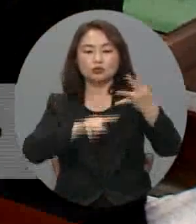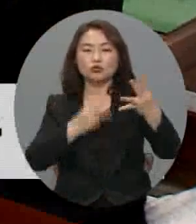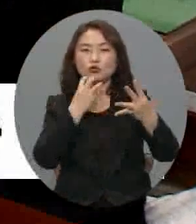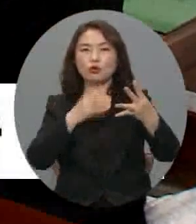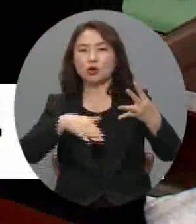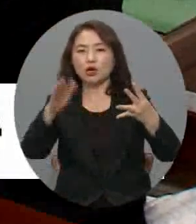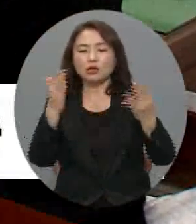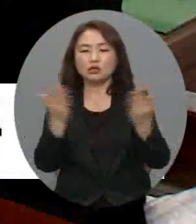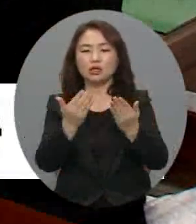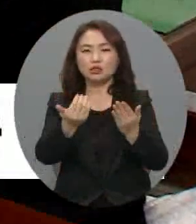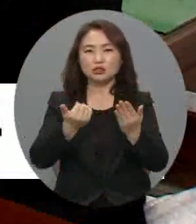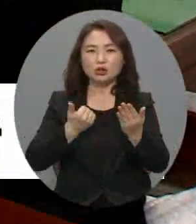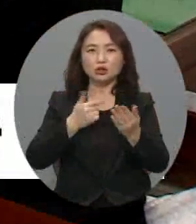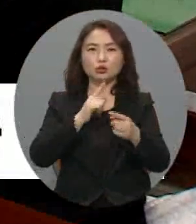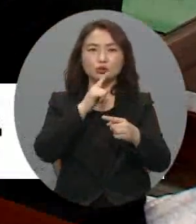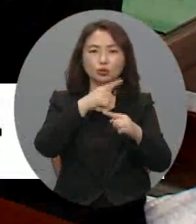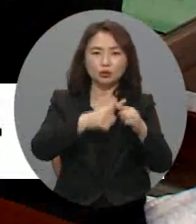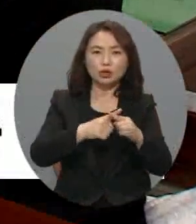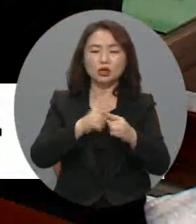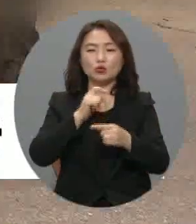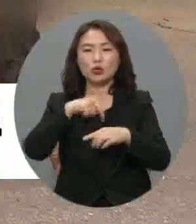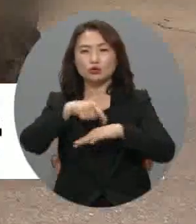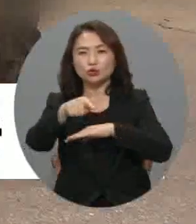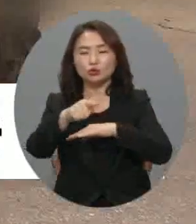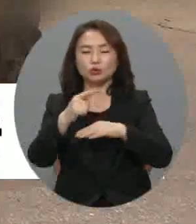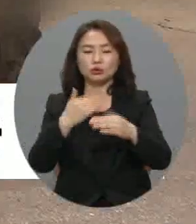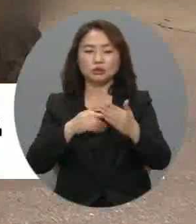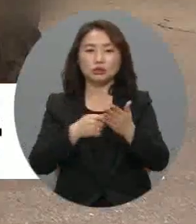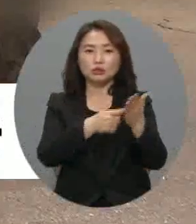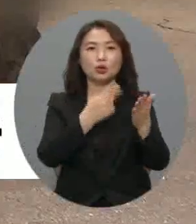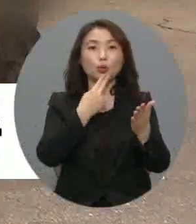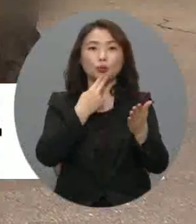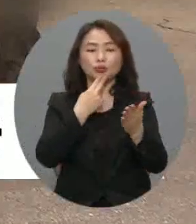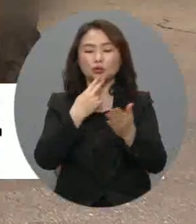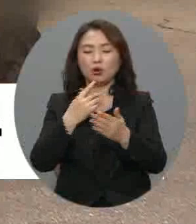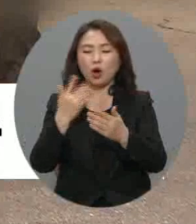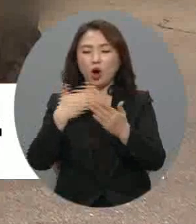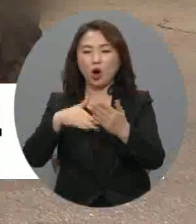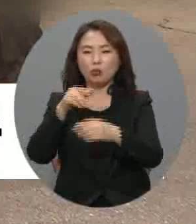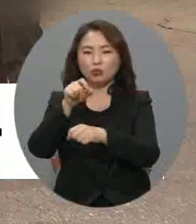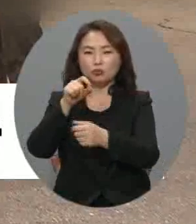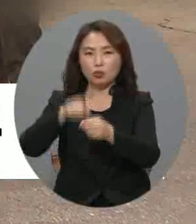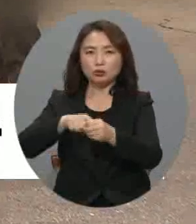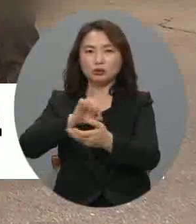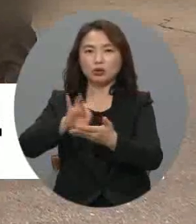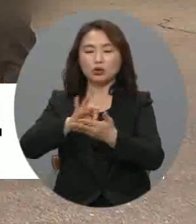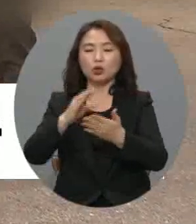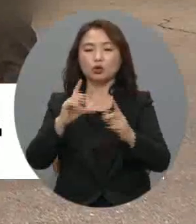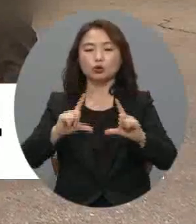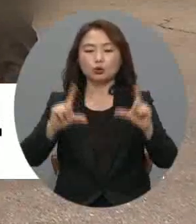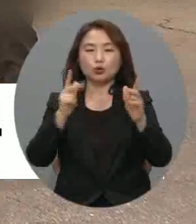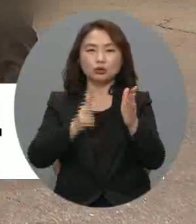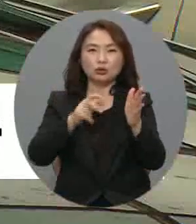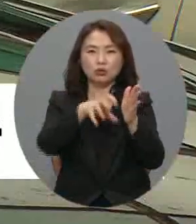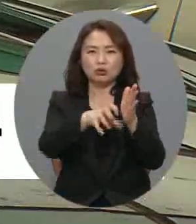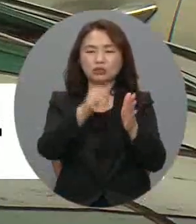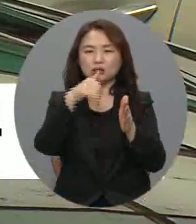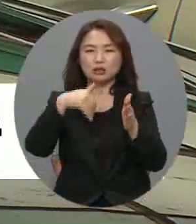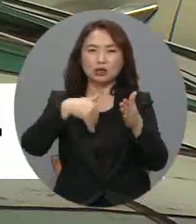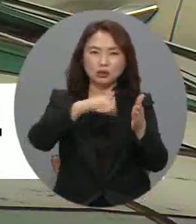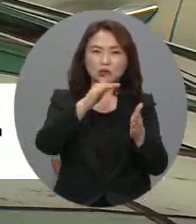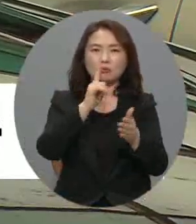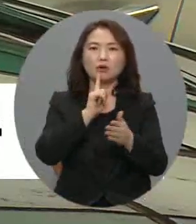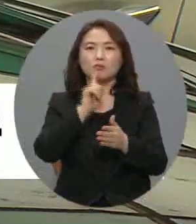간다며 퇴근 전에 조퇴나 외출 등 행정 절차를 밟지 않고 업무용 차를 타고 동대구역에 갔다는 투서가